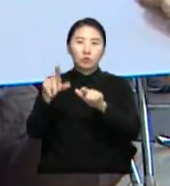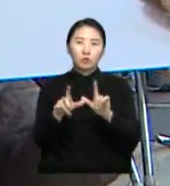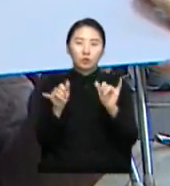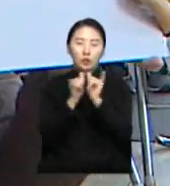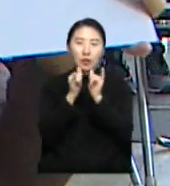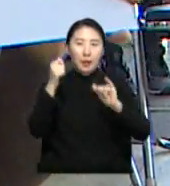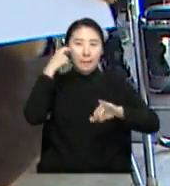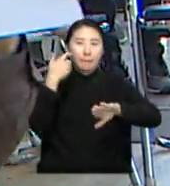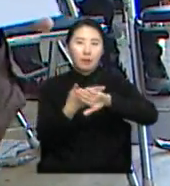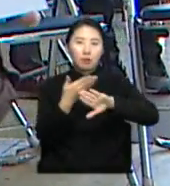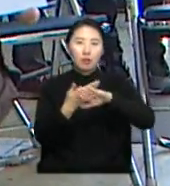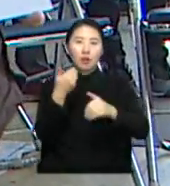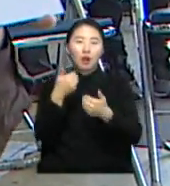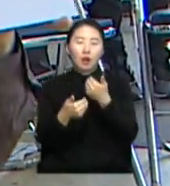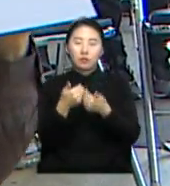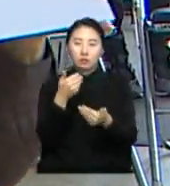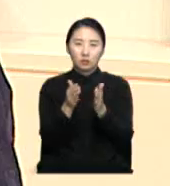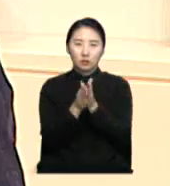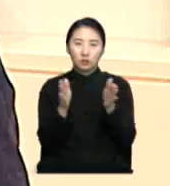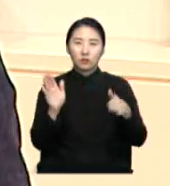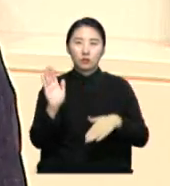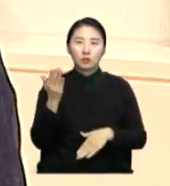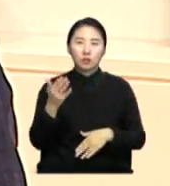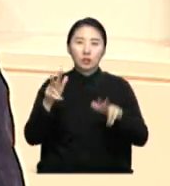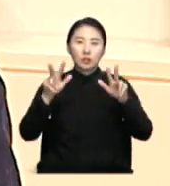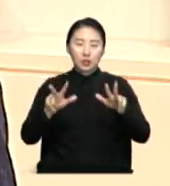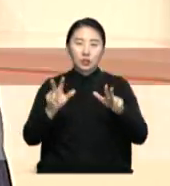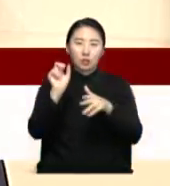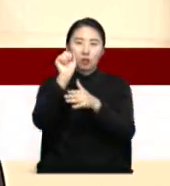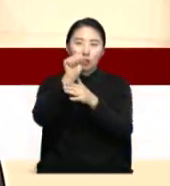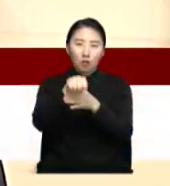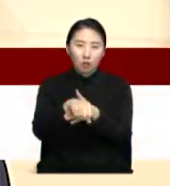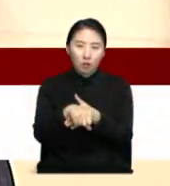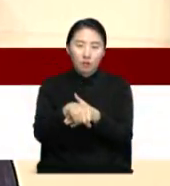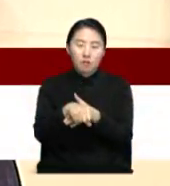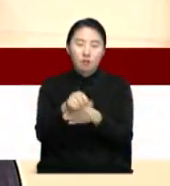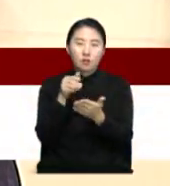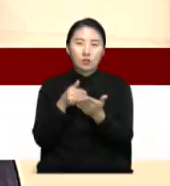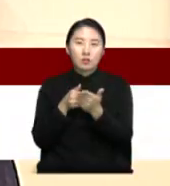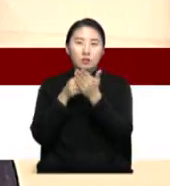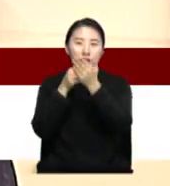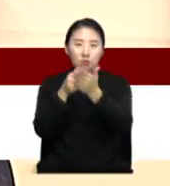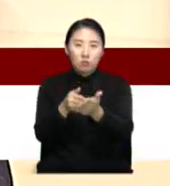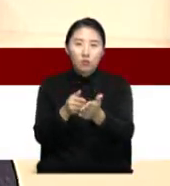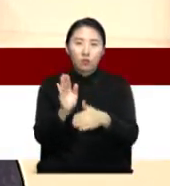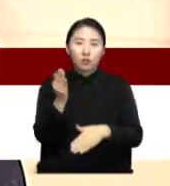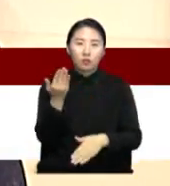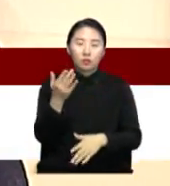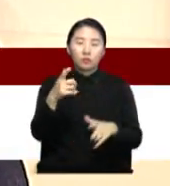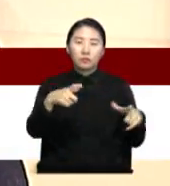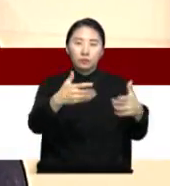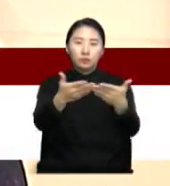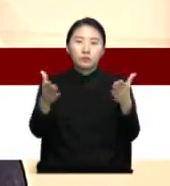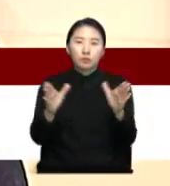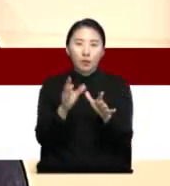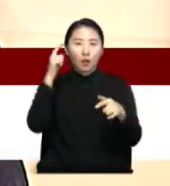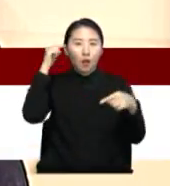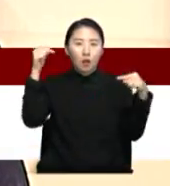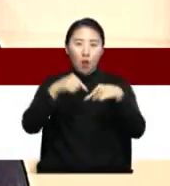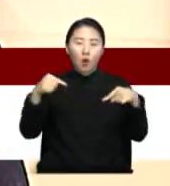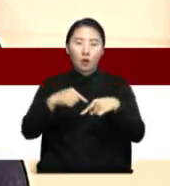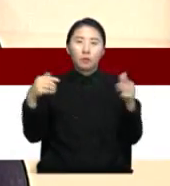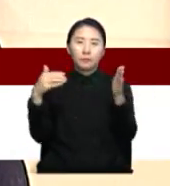이를 반대하면서 갈등이 시작된 것. 지금 이제 허가 신청에 대해서 이제 부서별 협의도 다